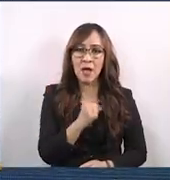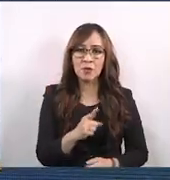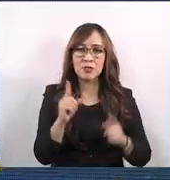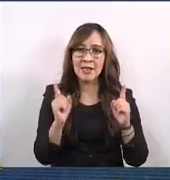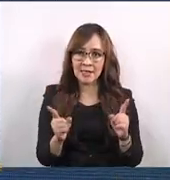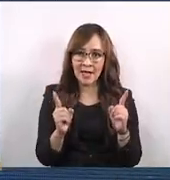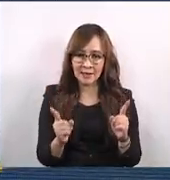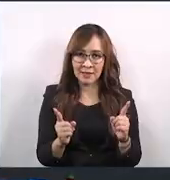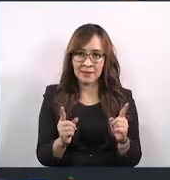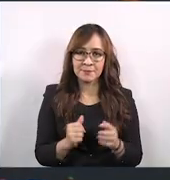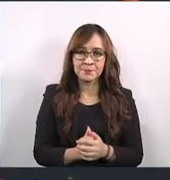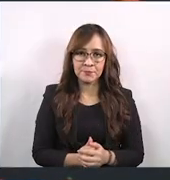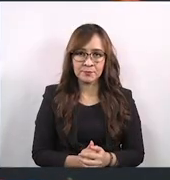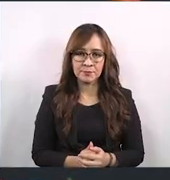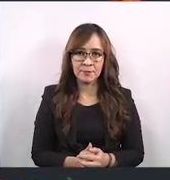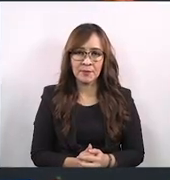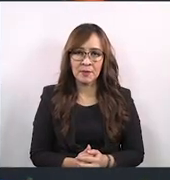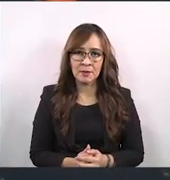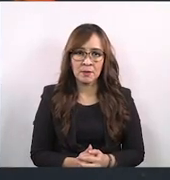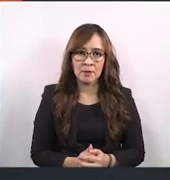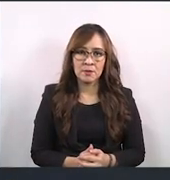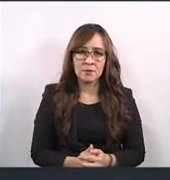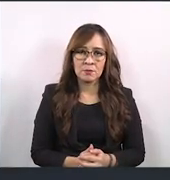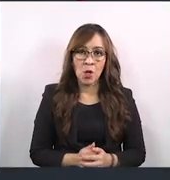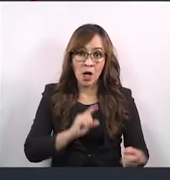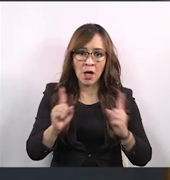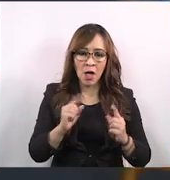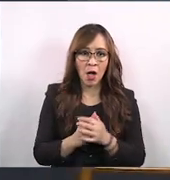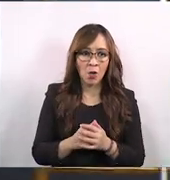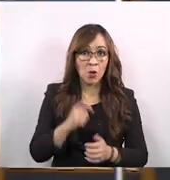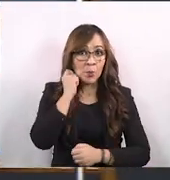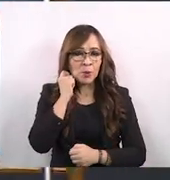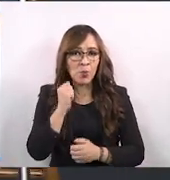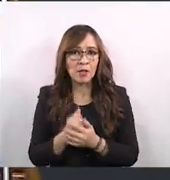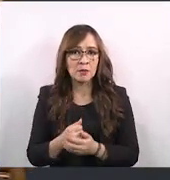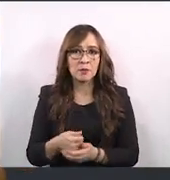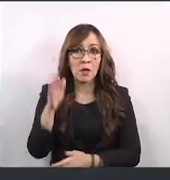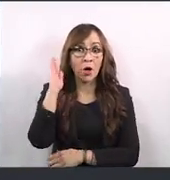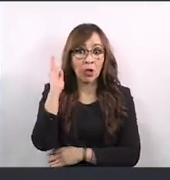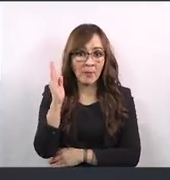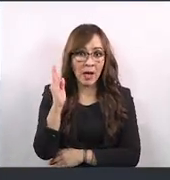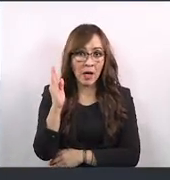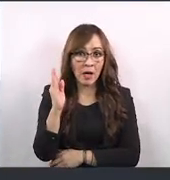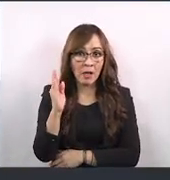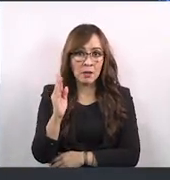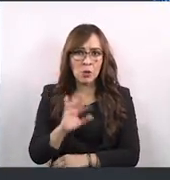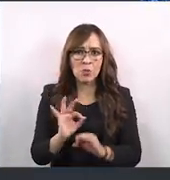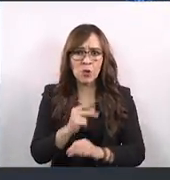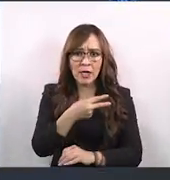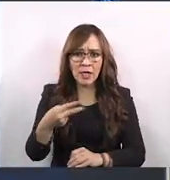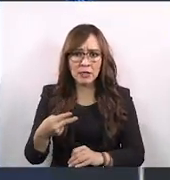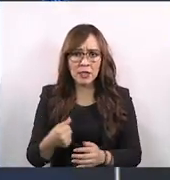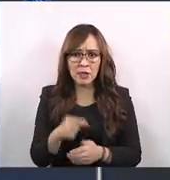harus Kita waspadai Jadi bukan berarti kalau wanita berkhotbah di mimbar lo itu roh isobel no croisee